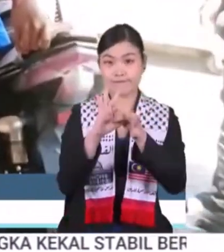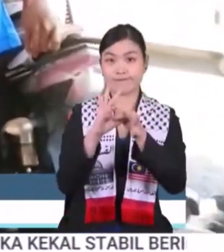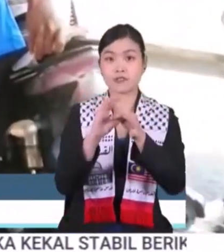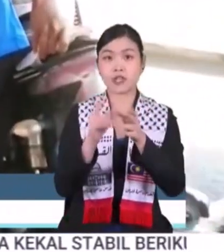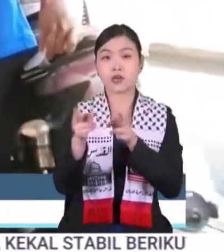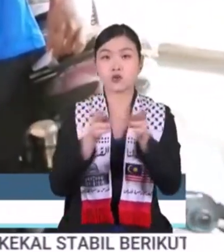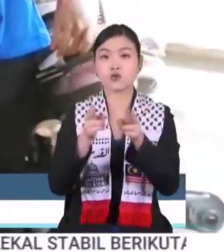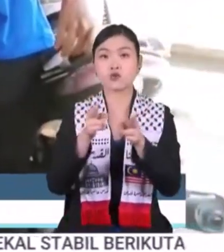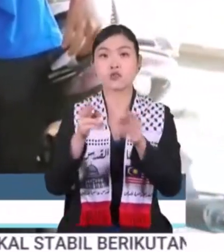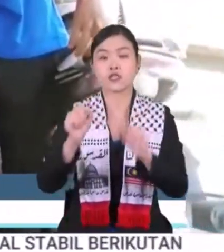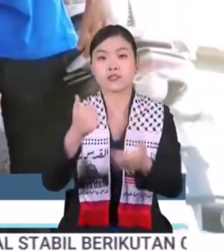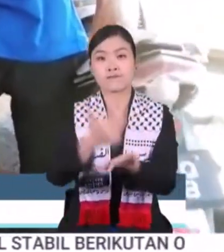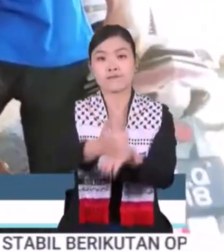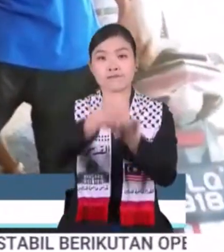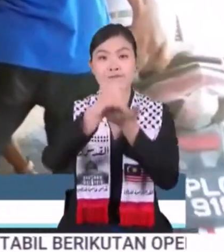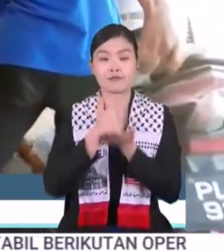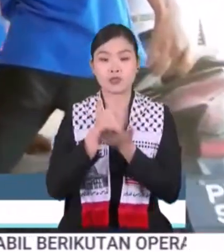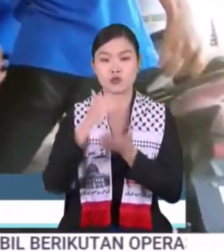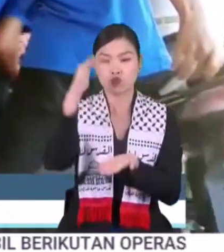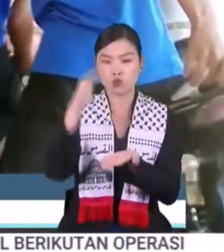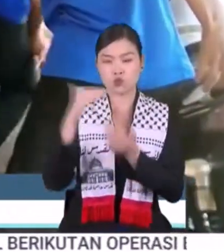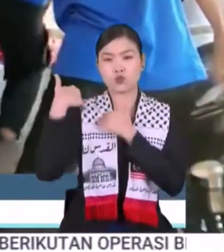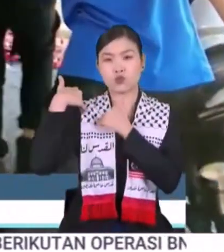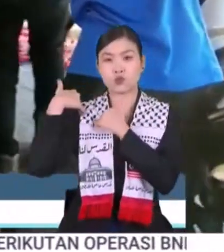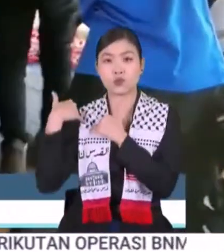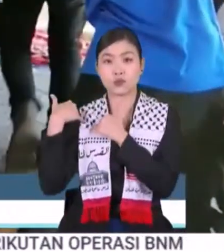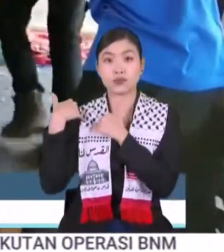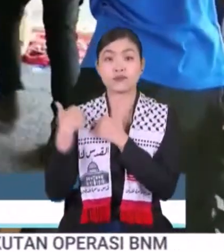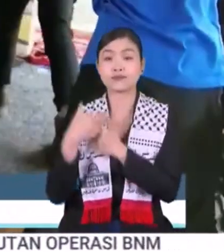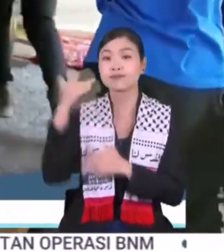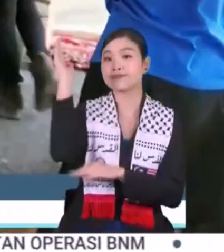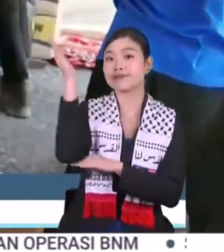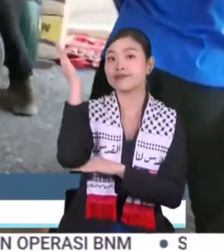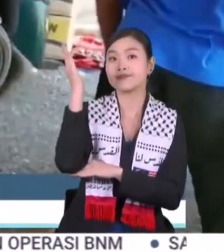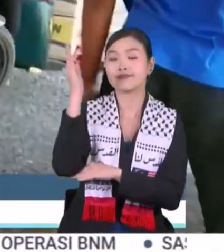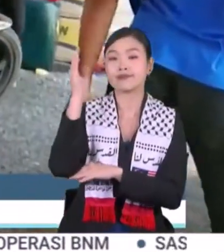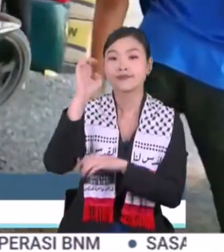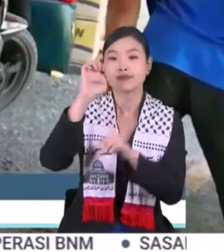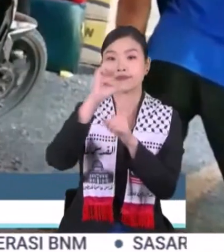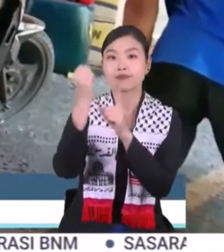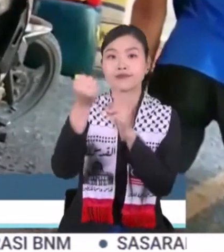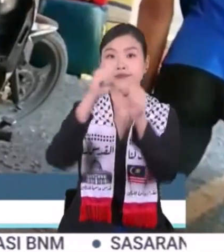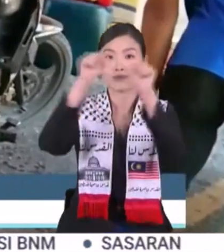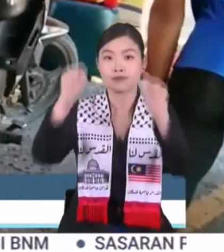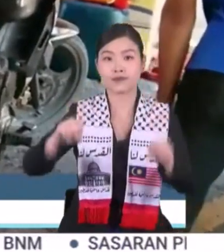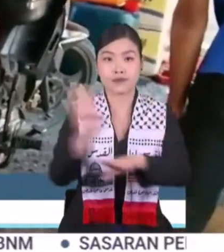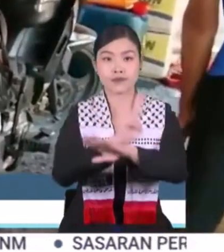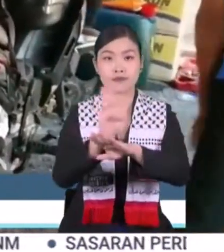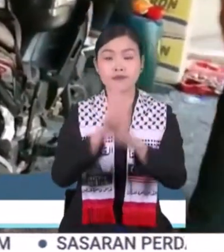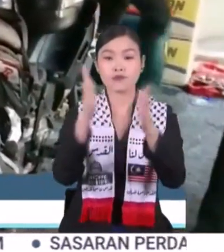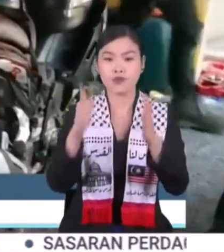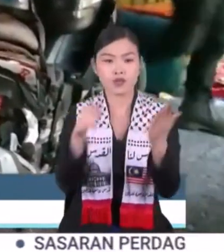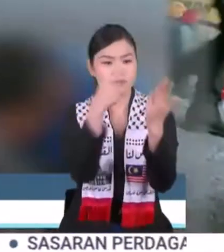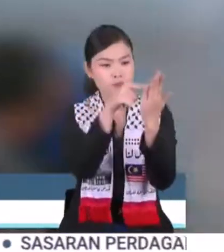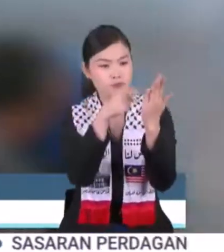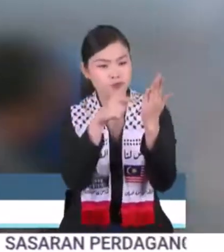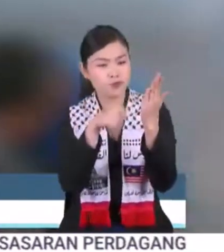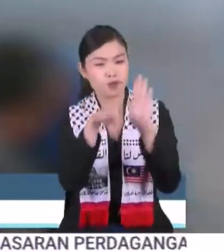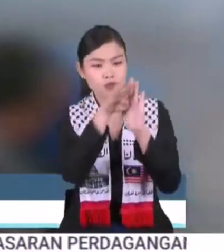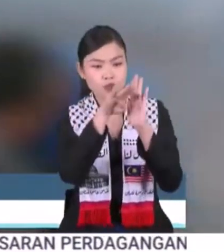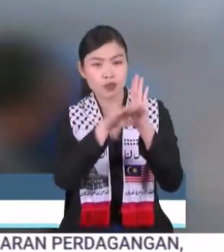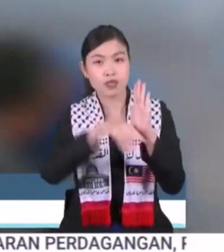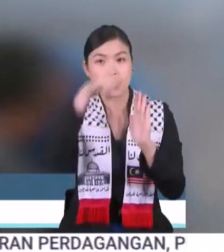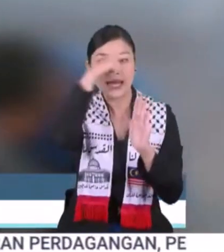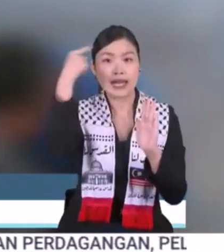motosikal meringankan beban mereka turut dianjurkan taklimat ekosistem keusahawanan semakan senarai hitam khidmat nasihat dan